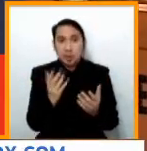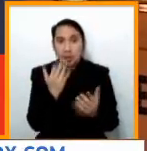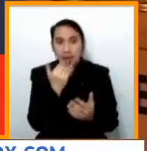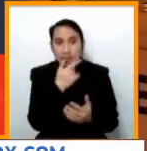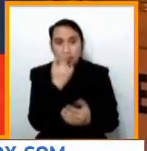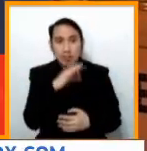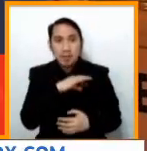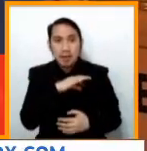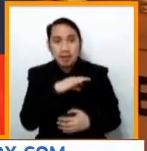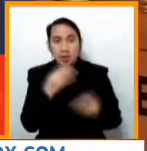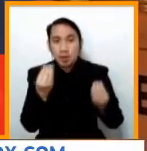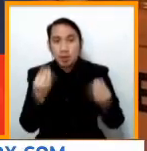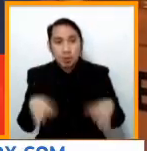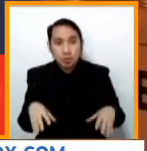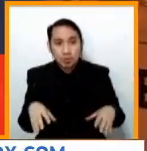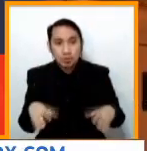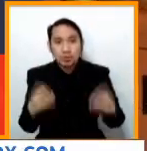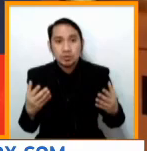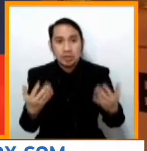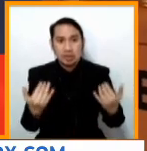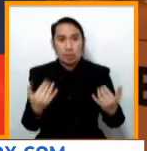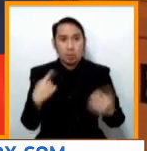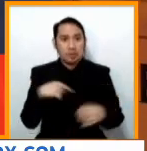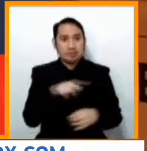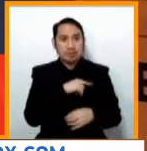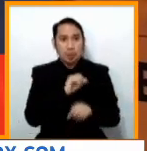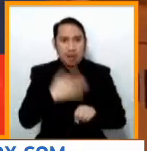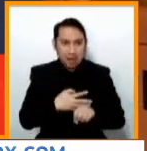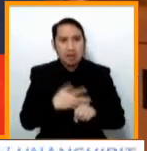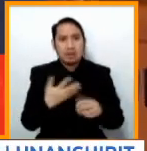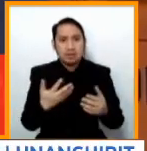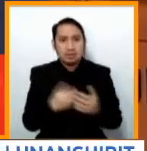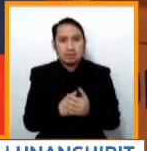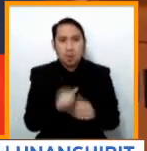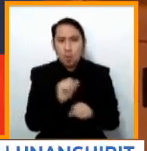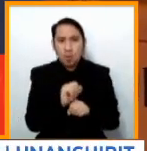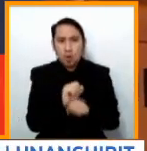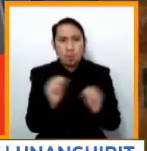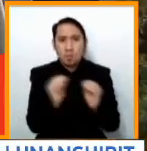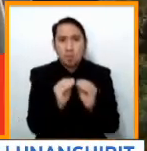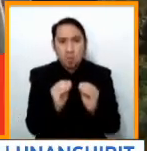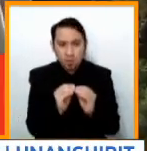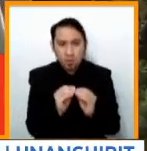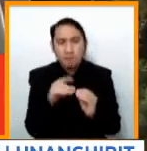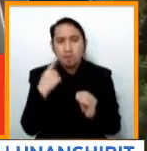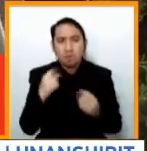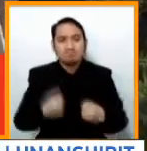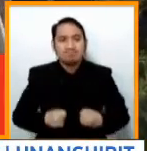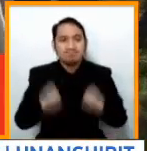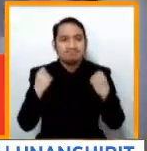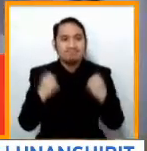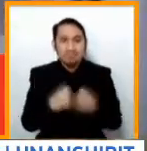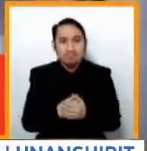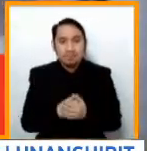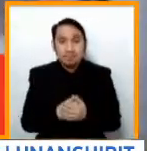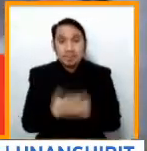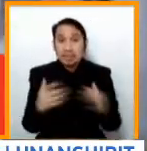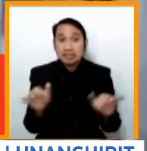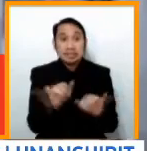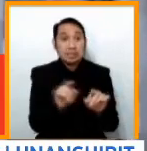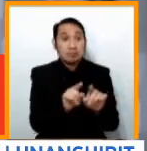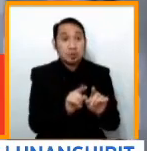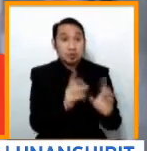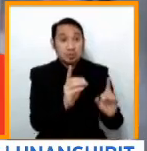kami, nagdo-double ano na po kami, trabaho para po makasurvive lang. Pabor din ang mga driver na amin